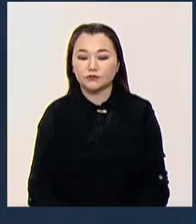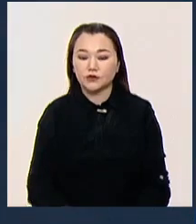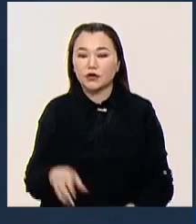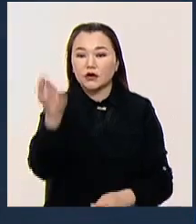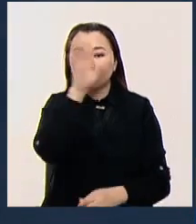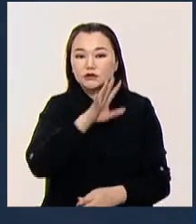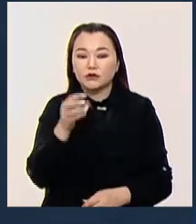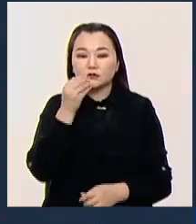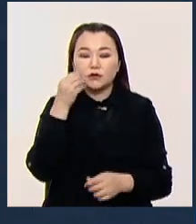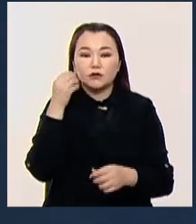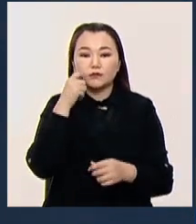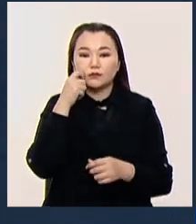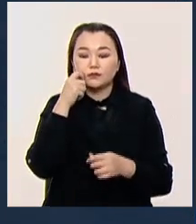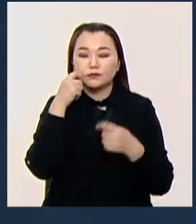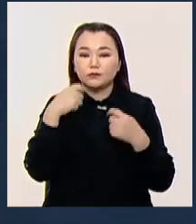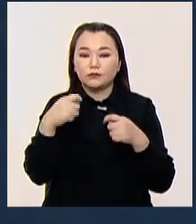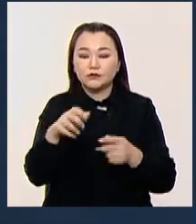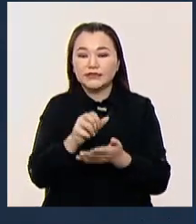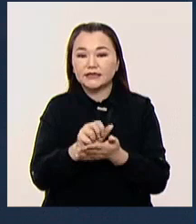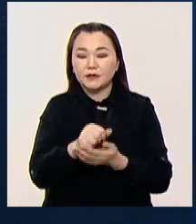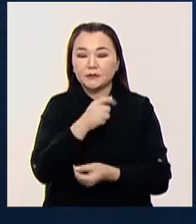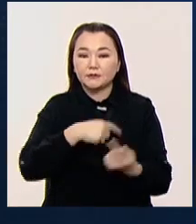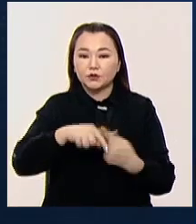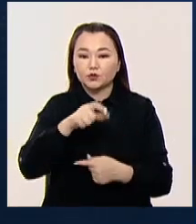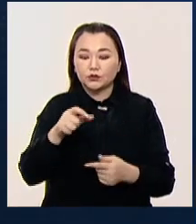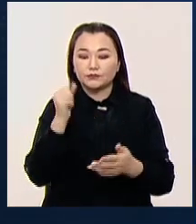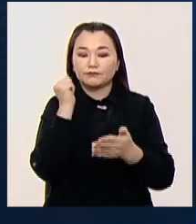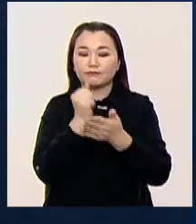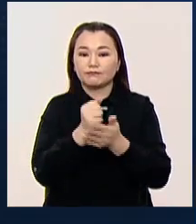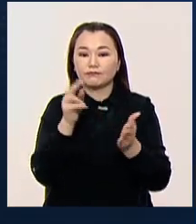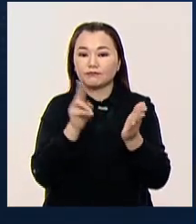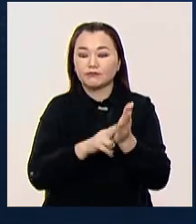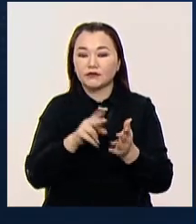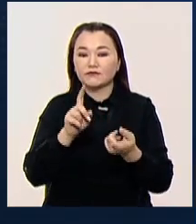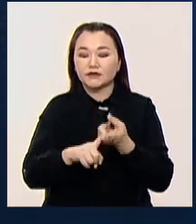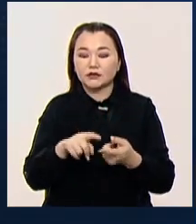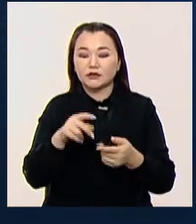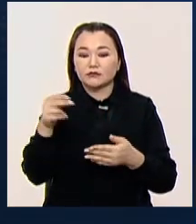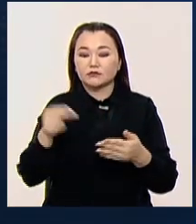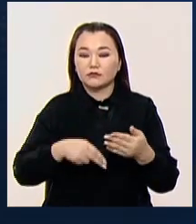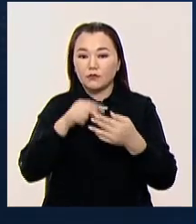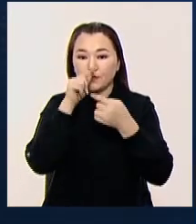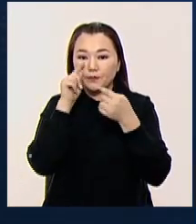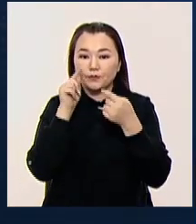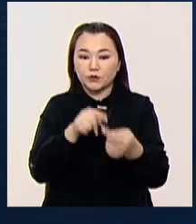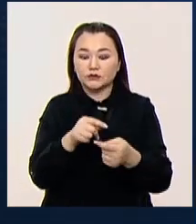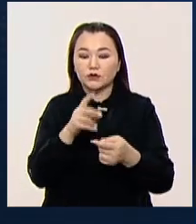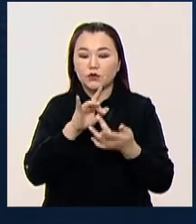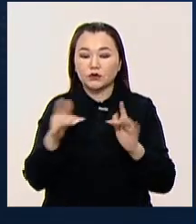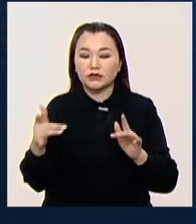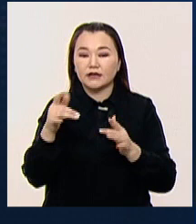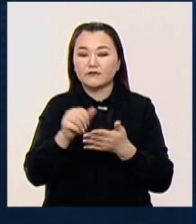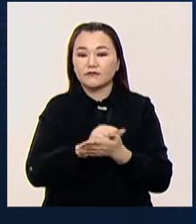Елімізде аяқ киім саудасымен айналысатын кәсіпкерлер таңбалауға қарсы петицияға қол қойып жатыр. Онлайн форматтағы